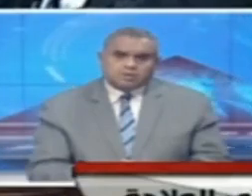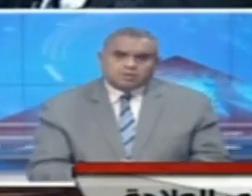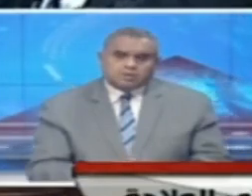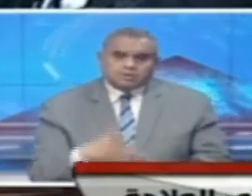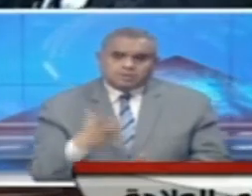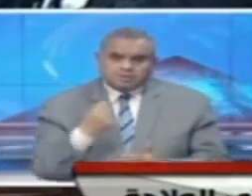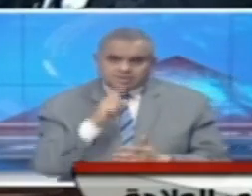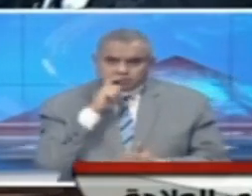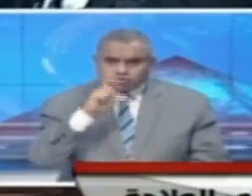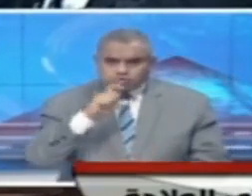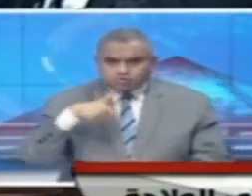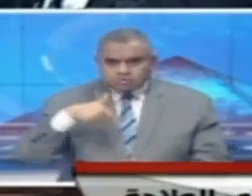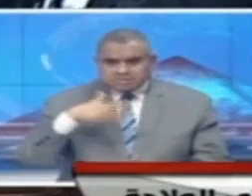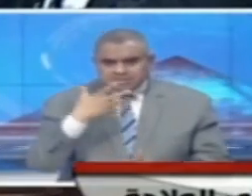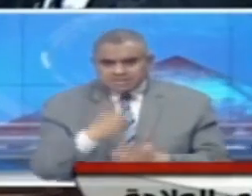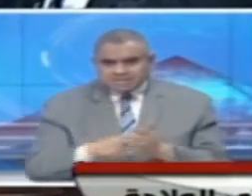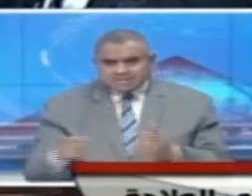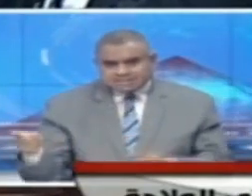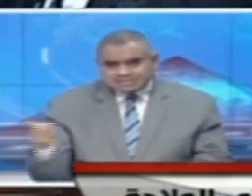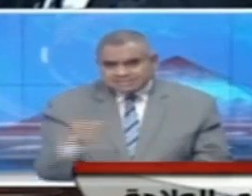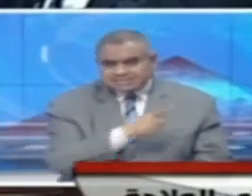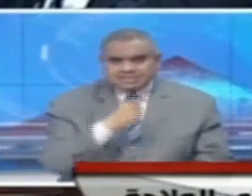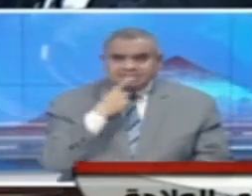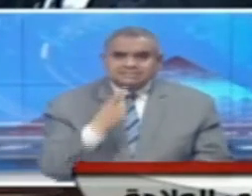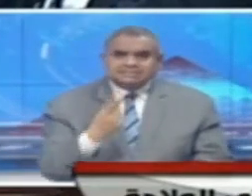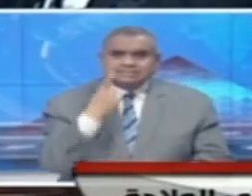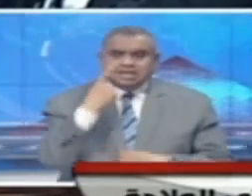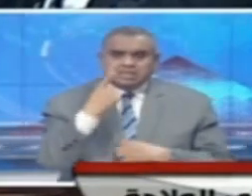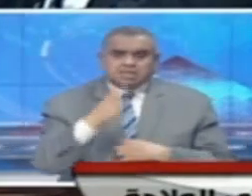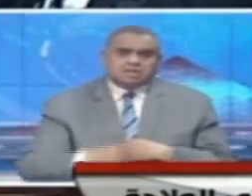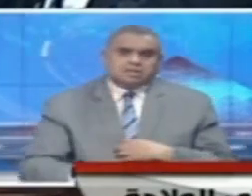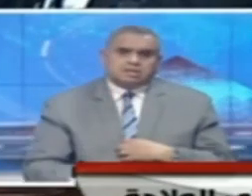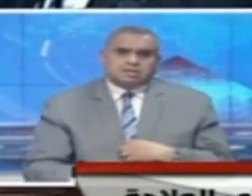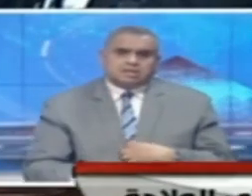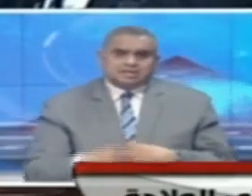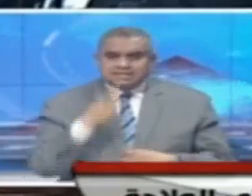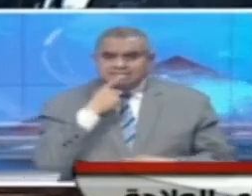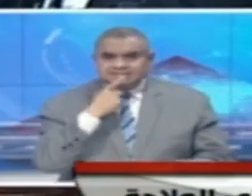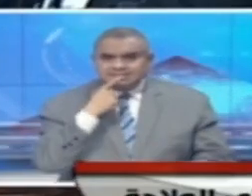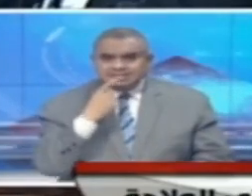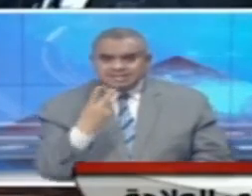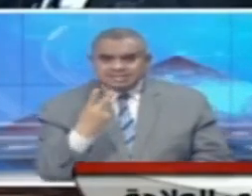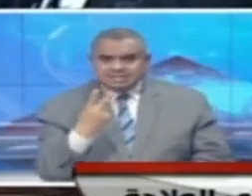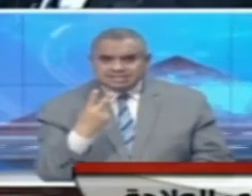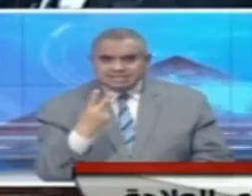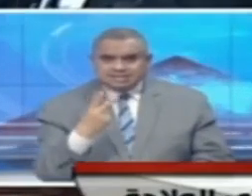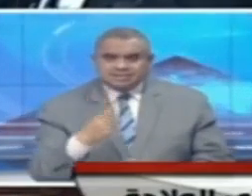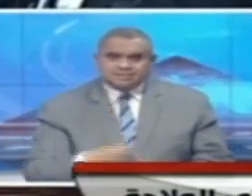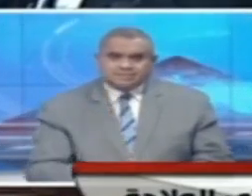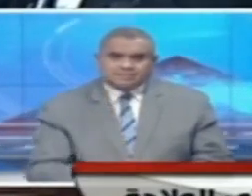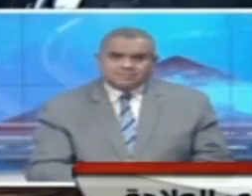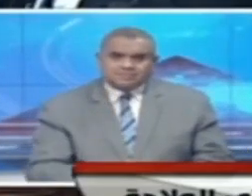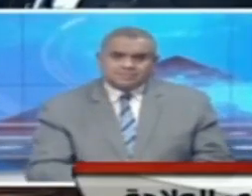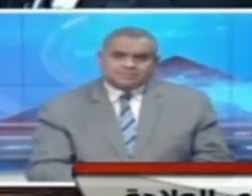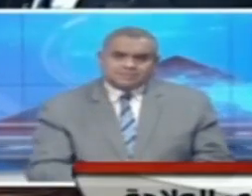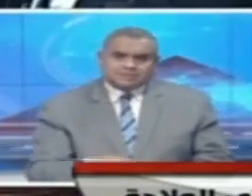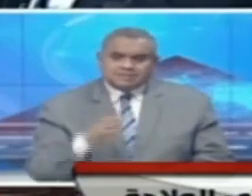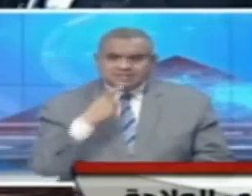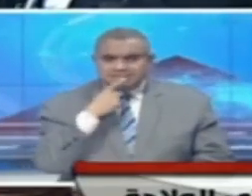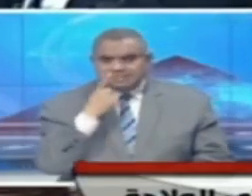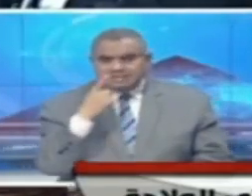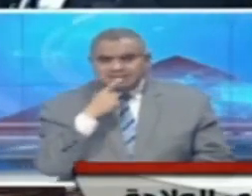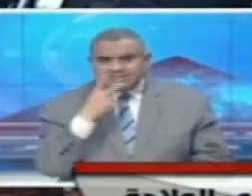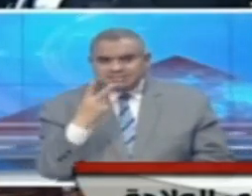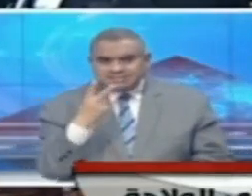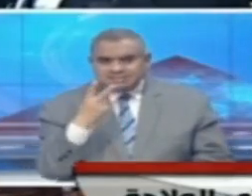6 شهور ولغاية سنة، لغاية سنتين يعني، من سنة وسنتين. مش